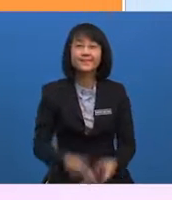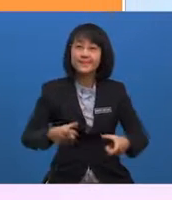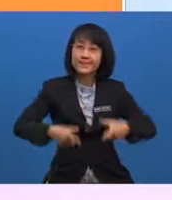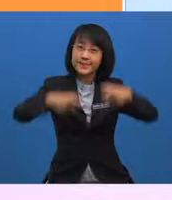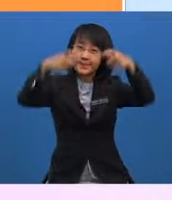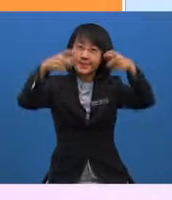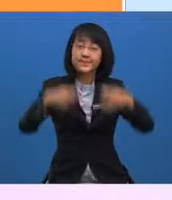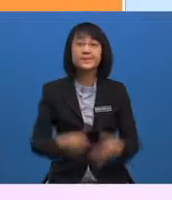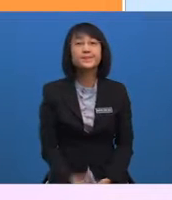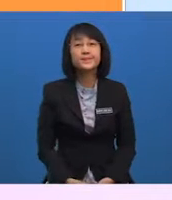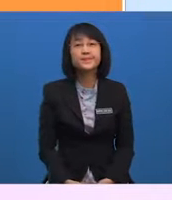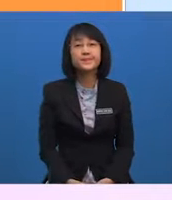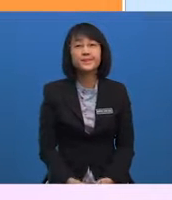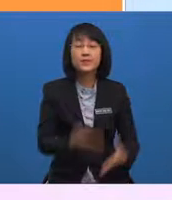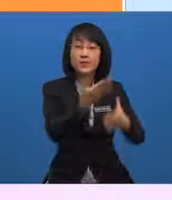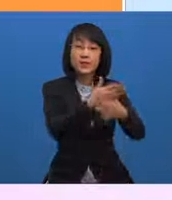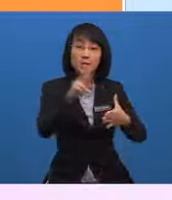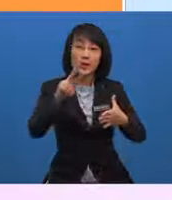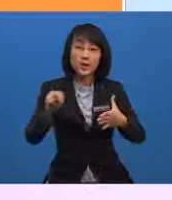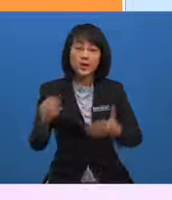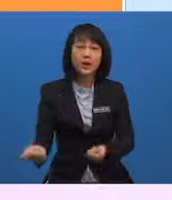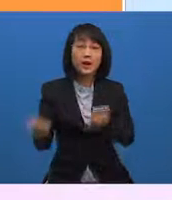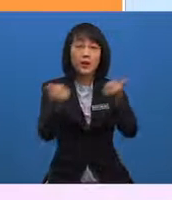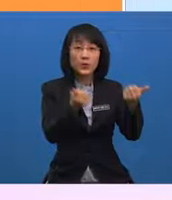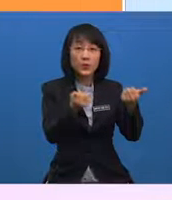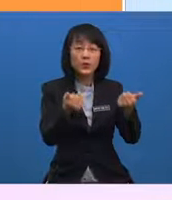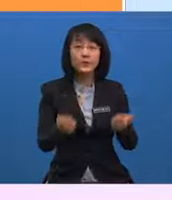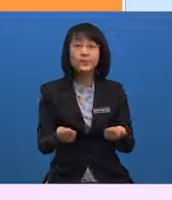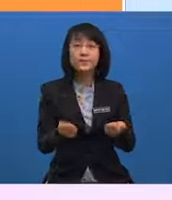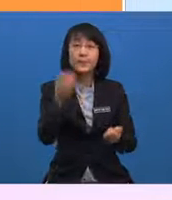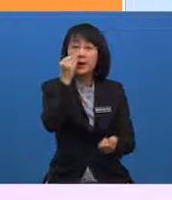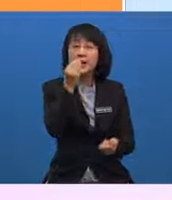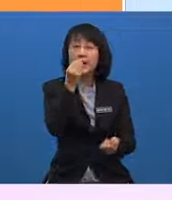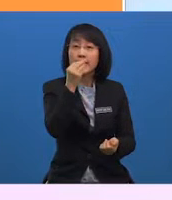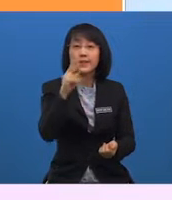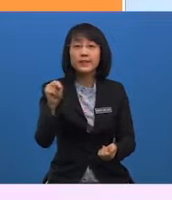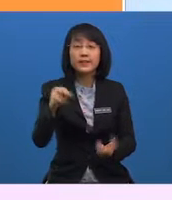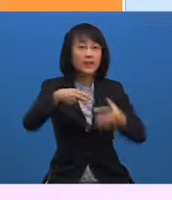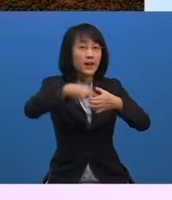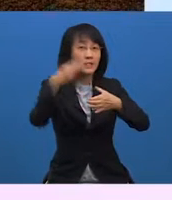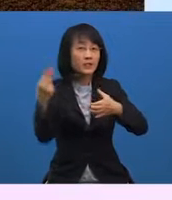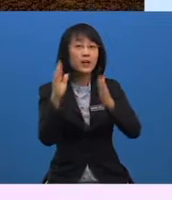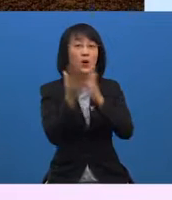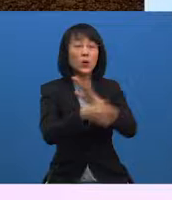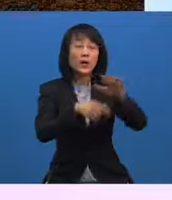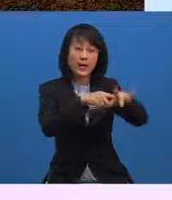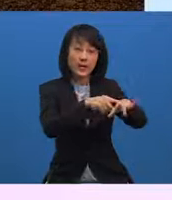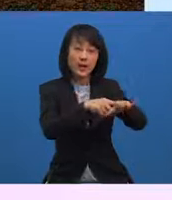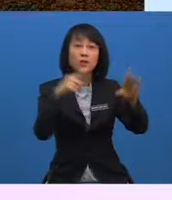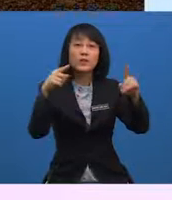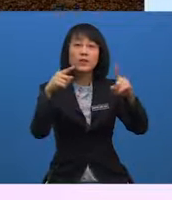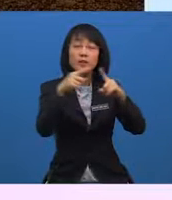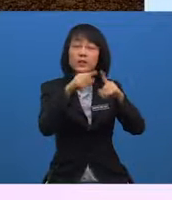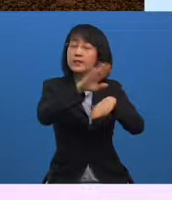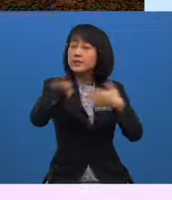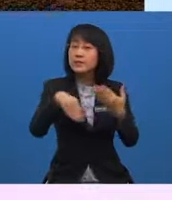Batang pula merupakan bahagian yang mengangkut makanan yang dihasilkan oleh daun ke kesemua